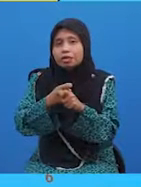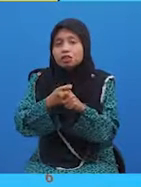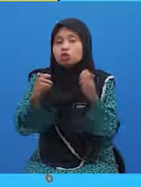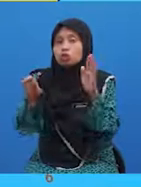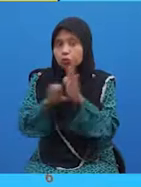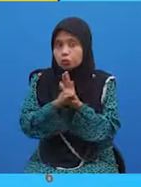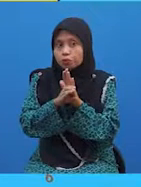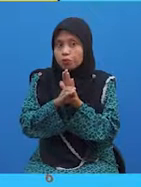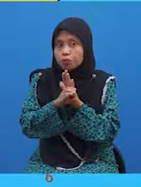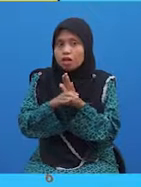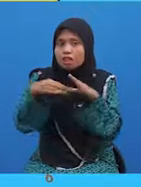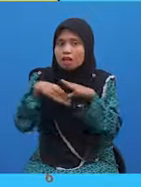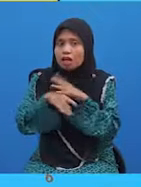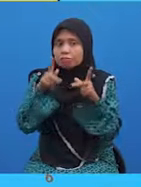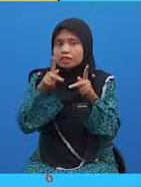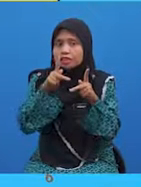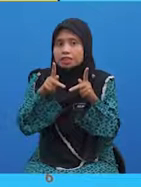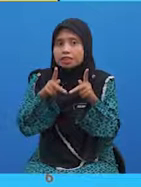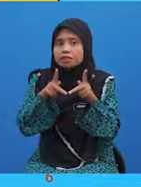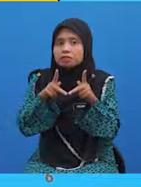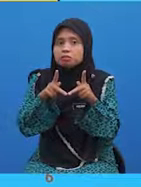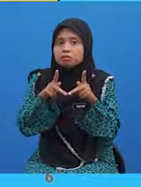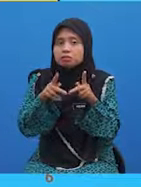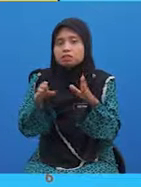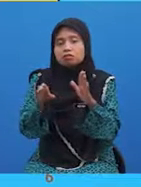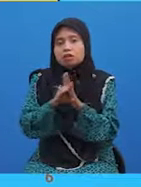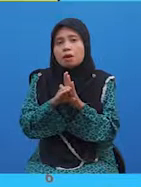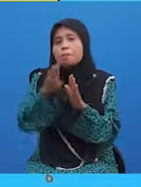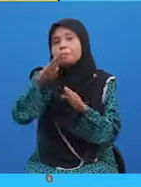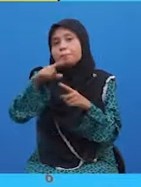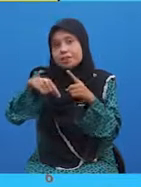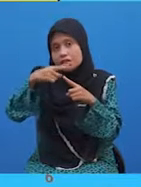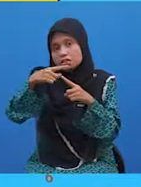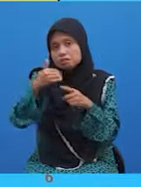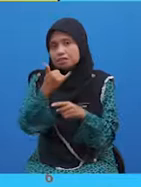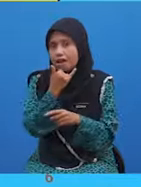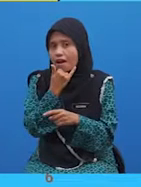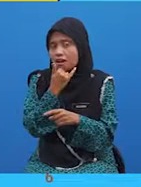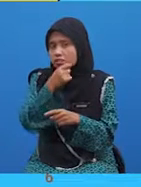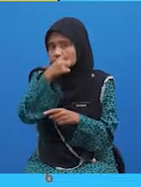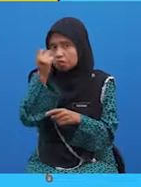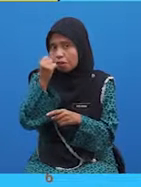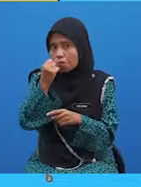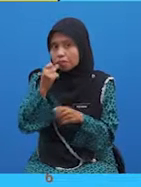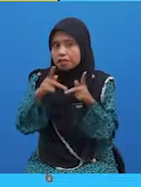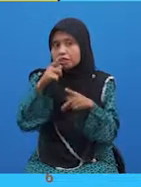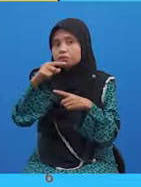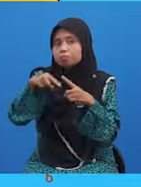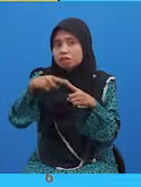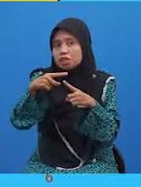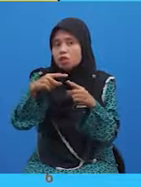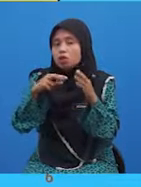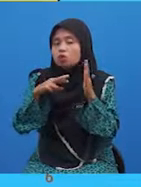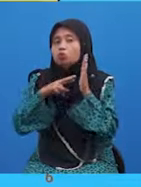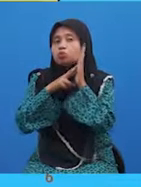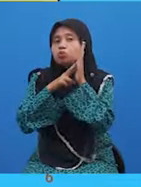Sebagai contohnya, dalam kata-kata hikmat tadi, perkataan bila salah kerana perkataan bila merujuk